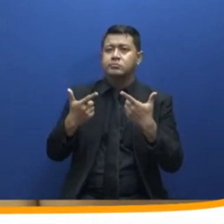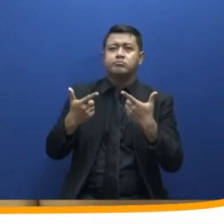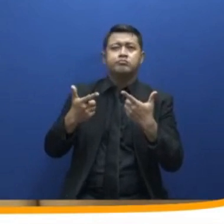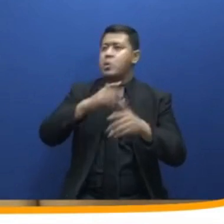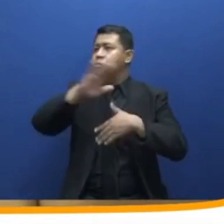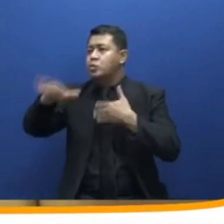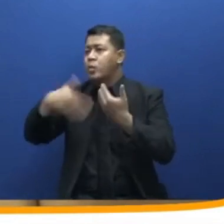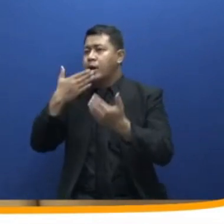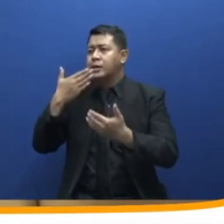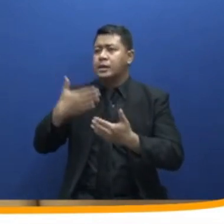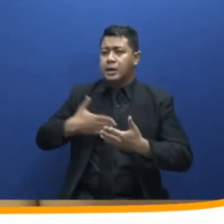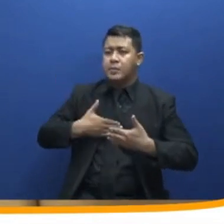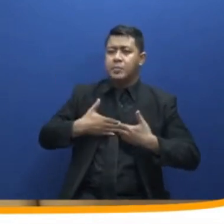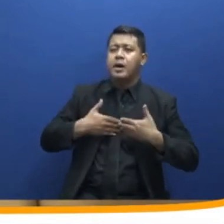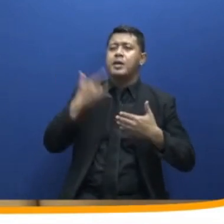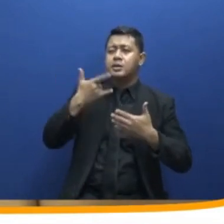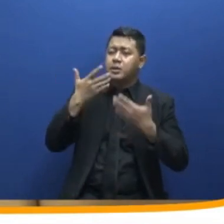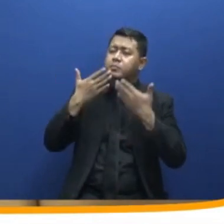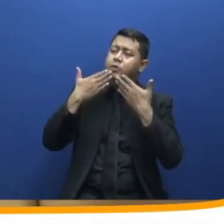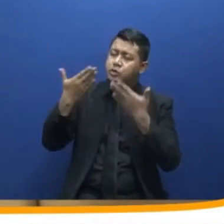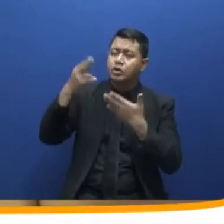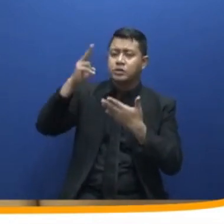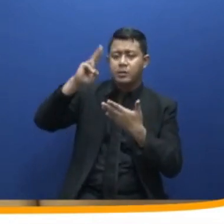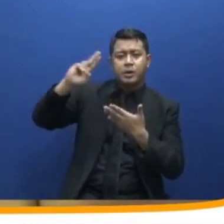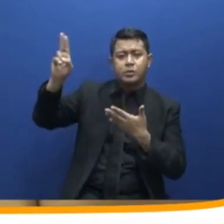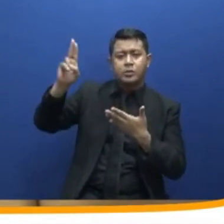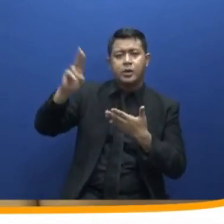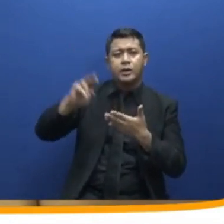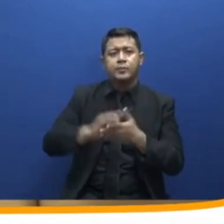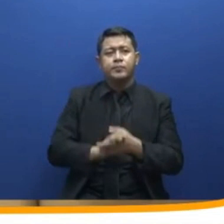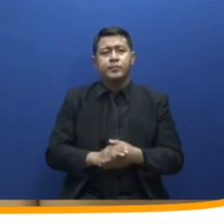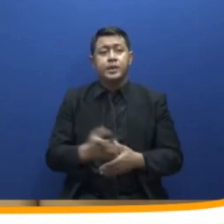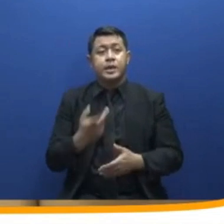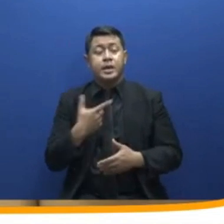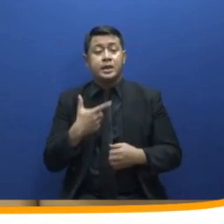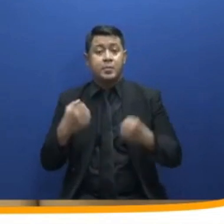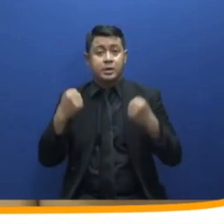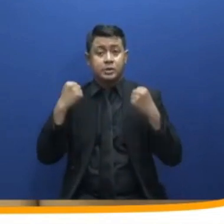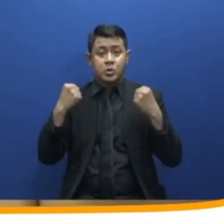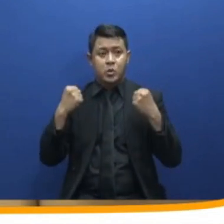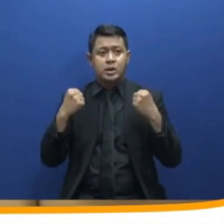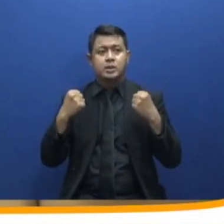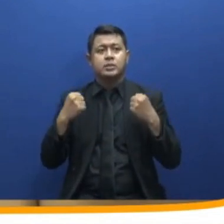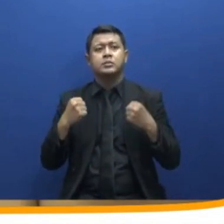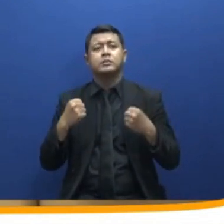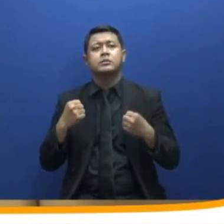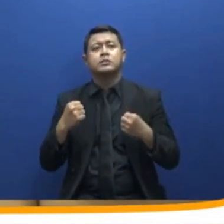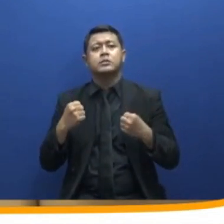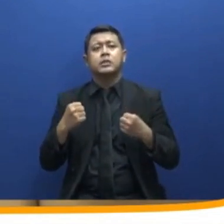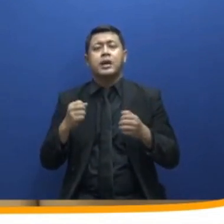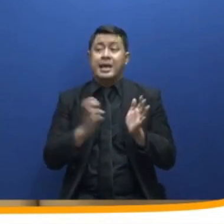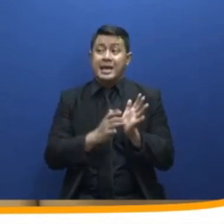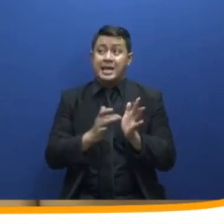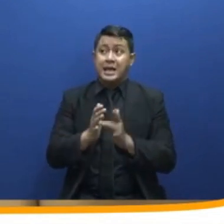kita miliki untuk dijadikan berkat kaki kita yang masih kuat Hai kaki Tuhan Yesus sudah tersalib